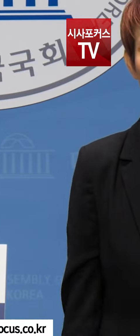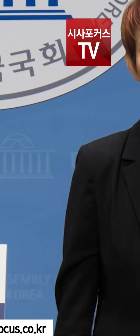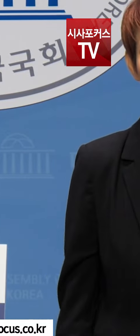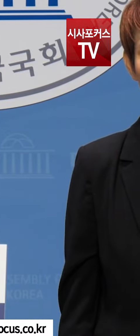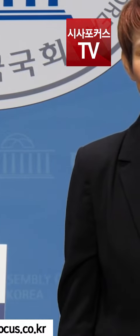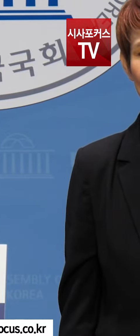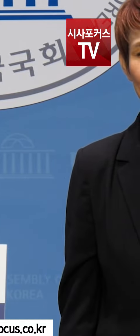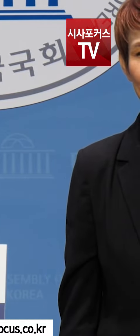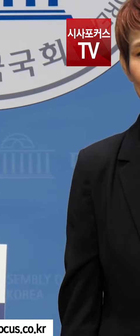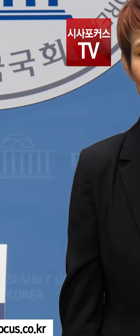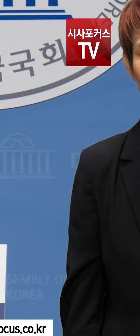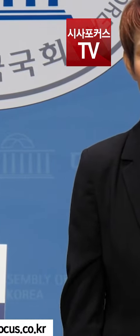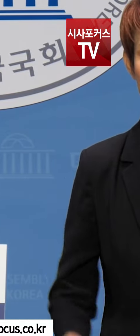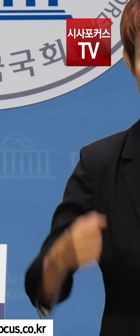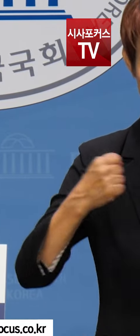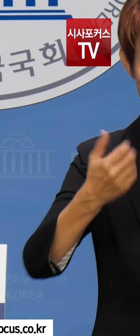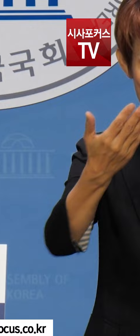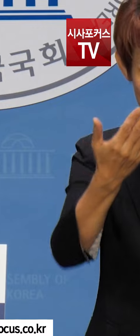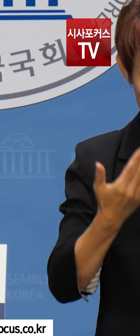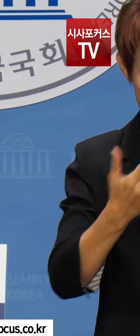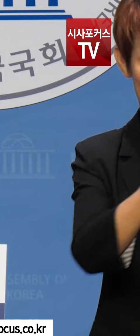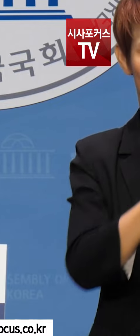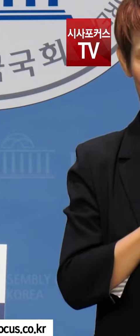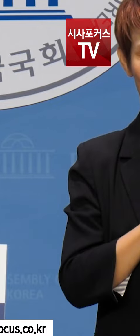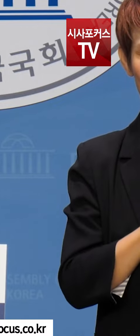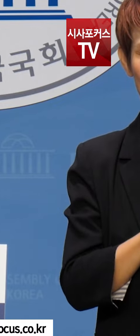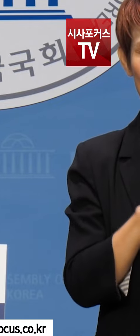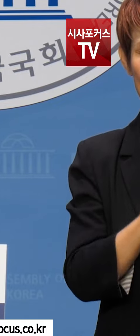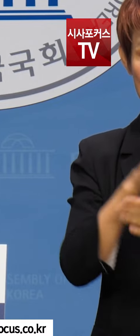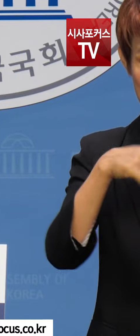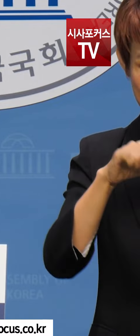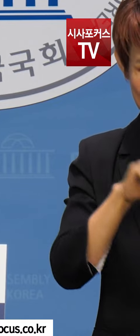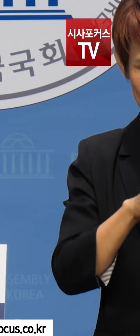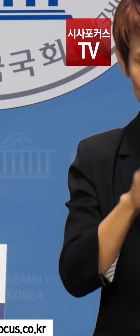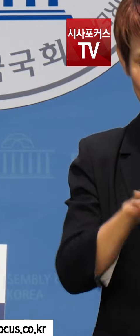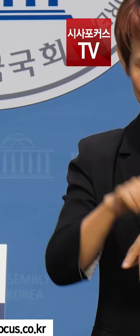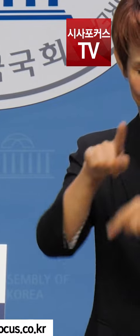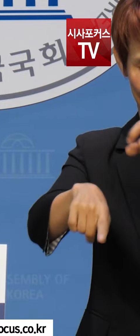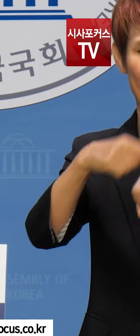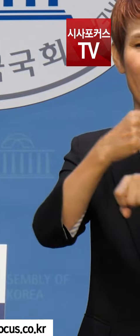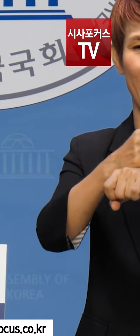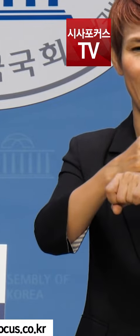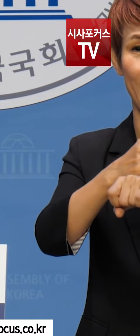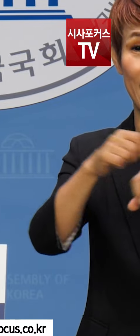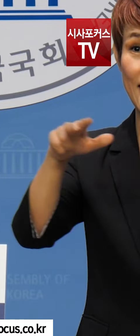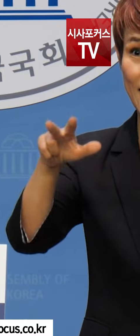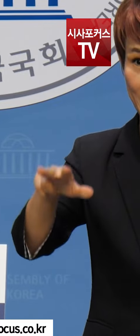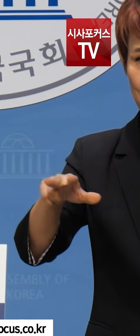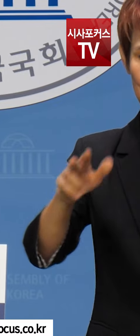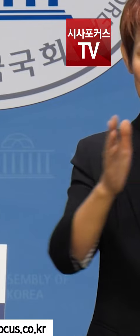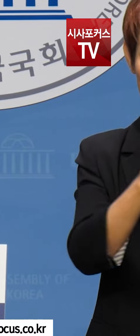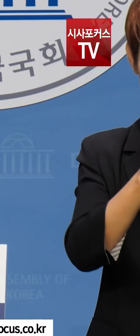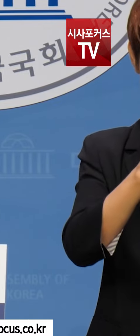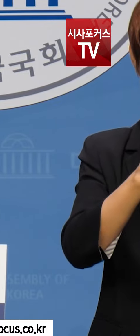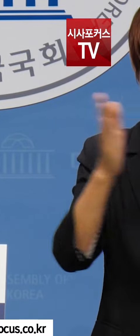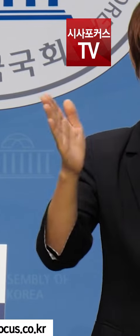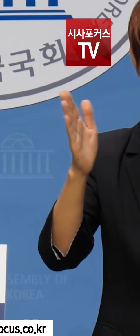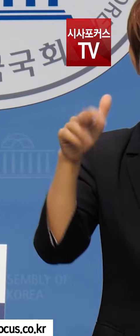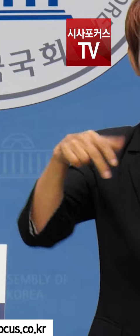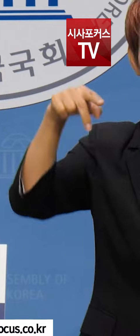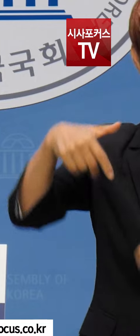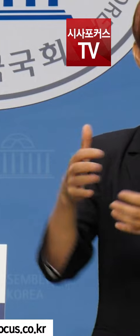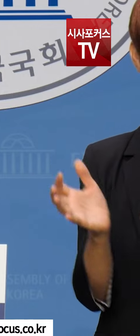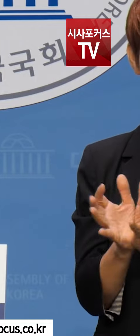이 뜨거운 성원을 받아 안겠습니다. 열망을 실행으로 옮기겠습니다. 이제 걸음마를 뗀